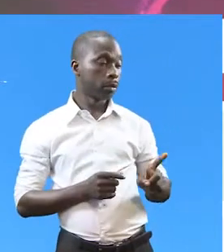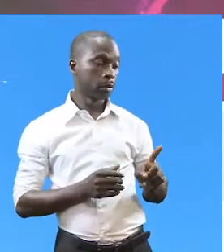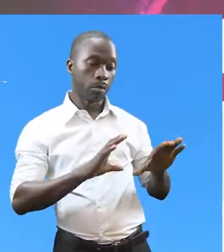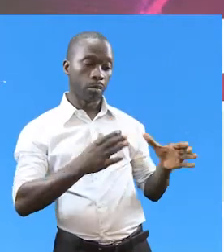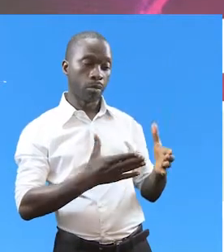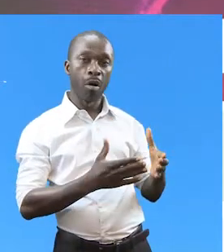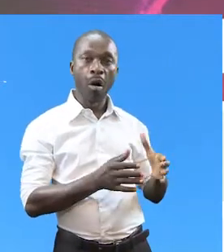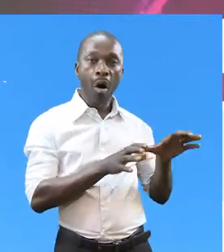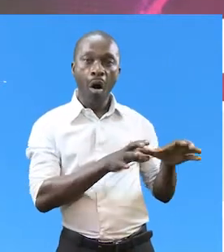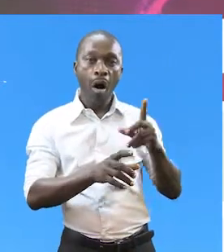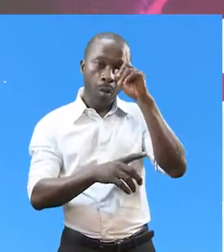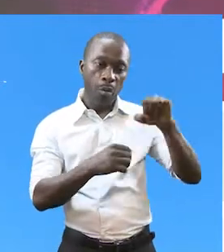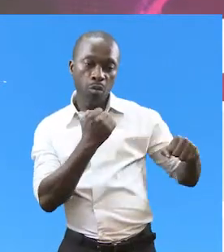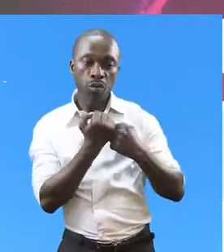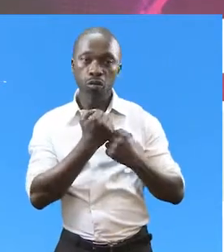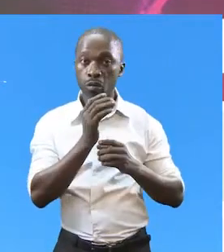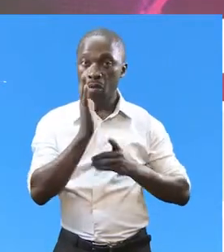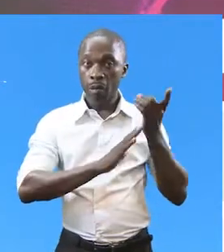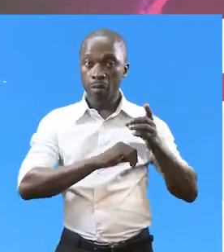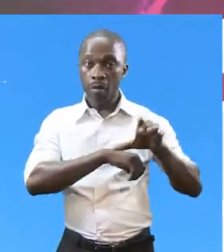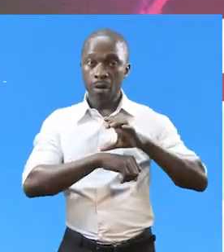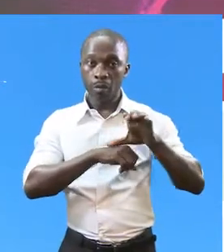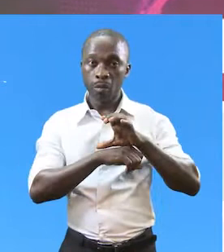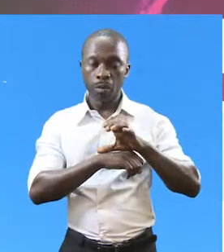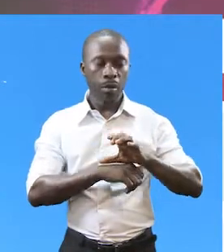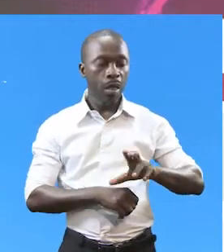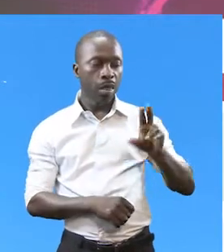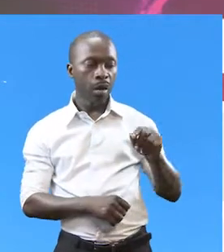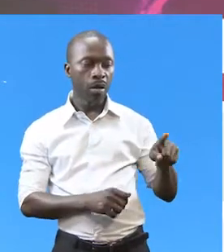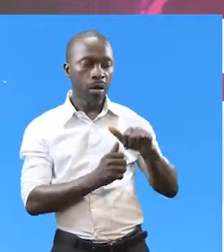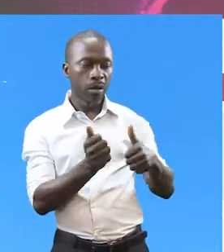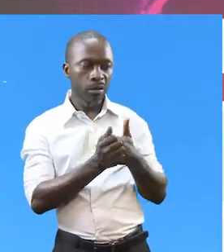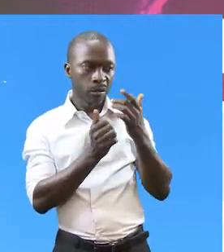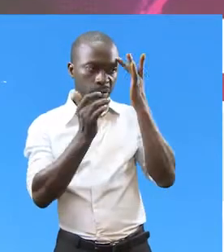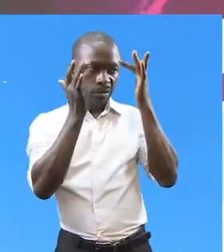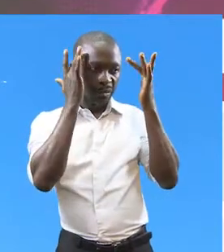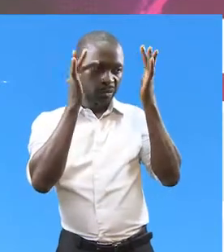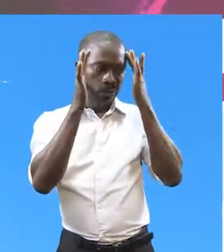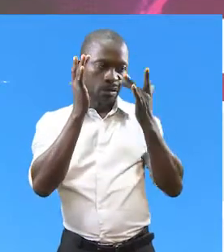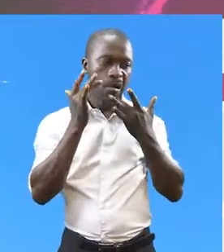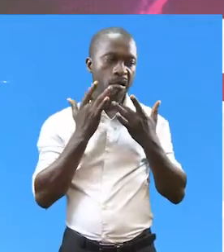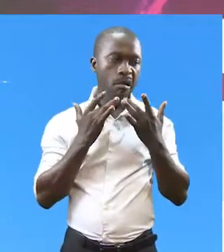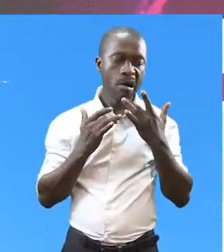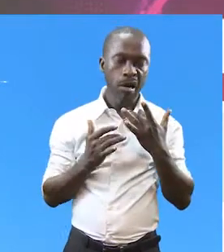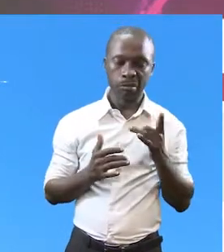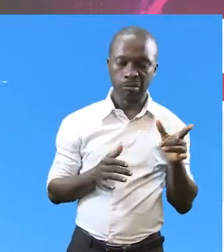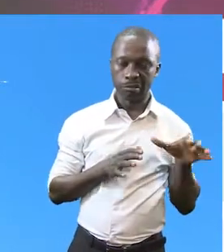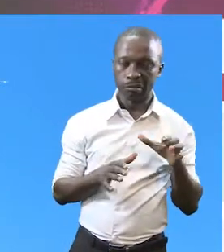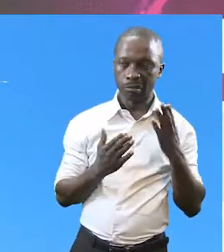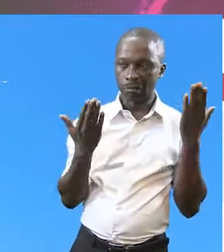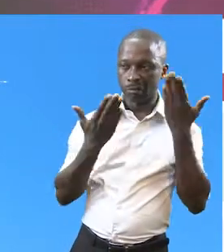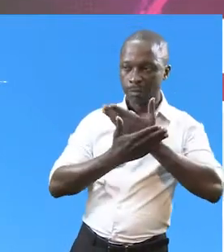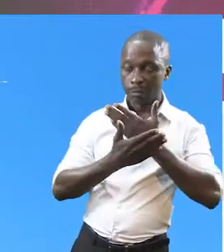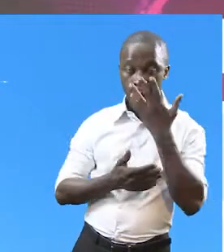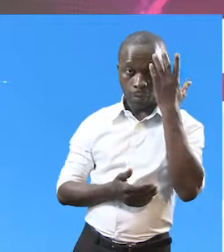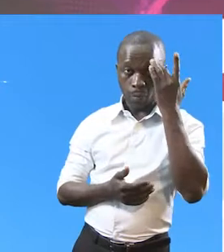ressortissants des régions de la Damaroua du Nord et de l'extrême Nord n'a fait l'objet d'aucune déclaration. Bien plus, les objectifs